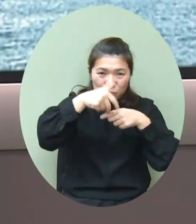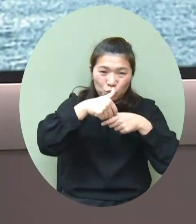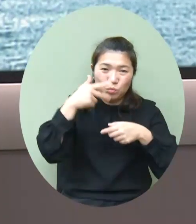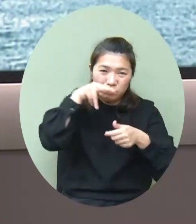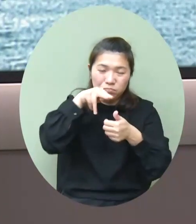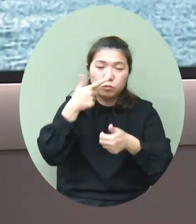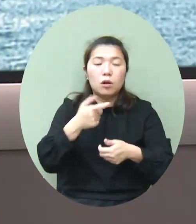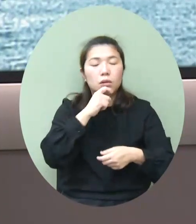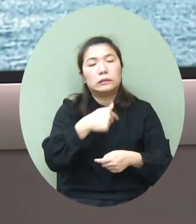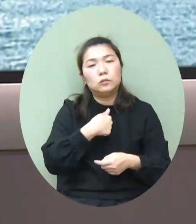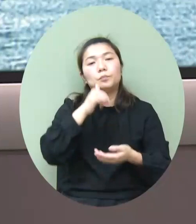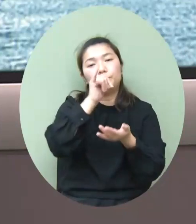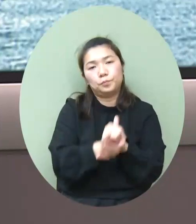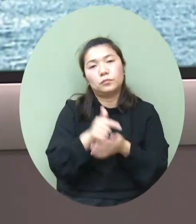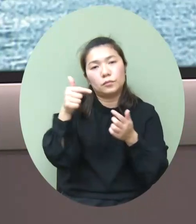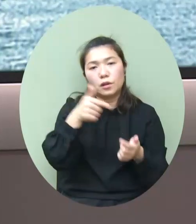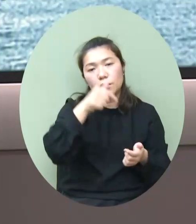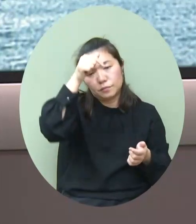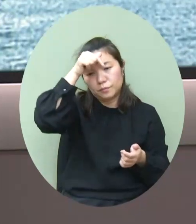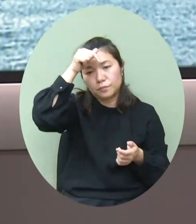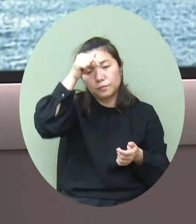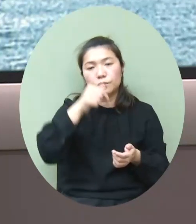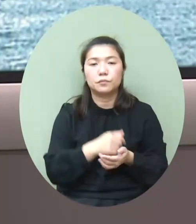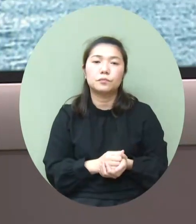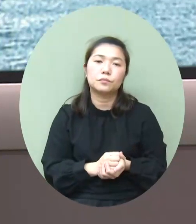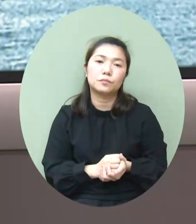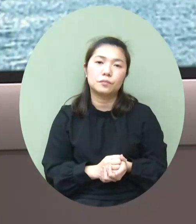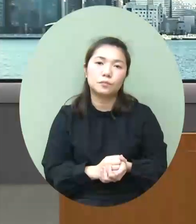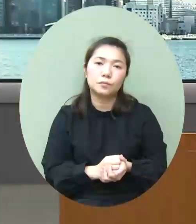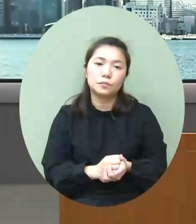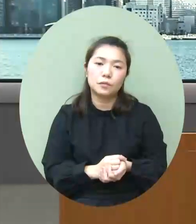比较差的，要照顾到就会送到医院。